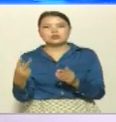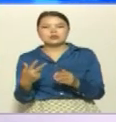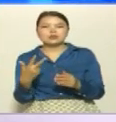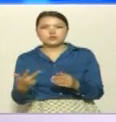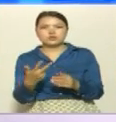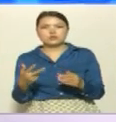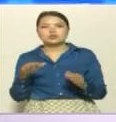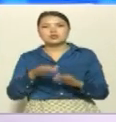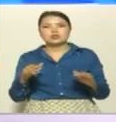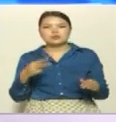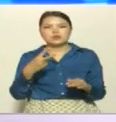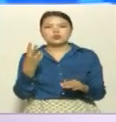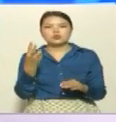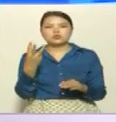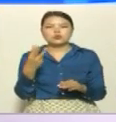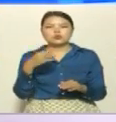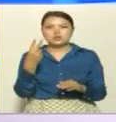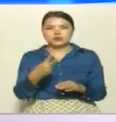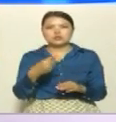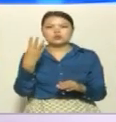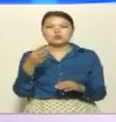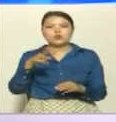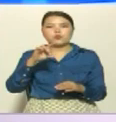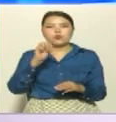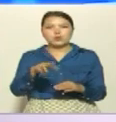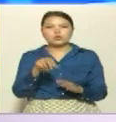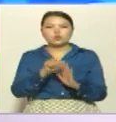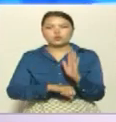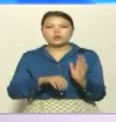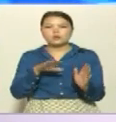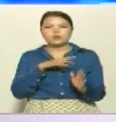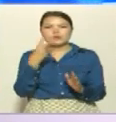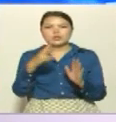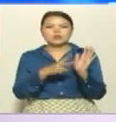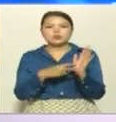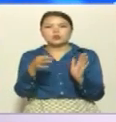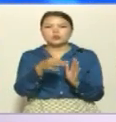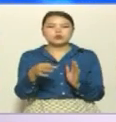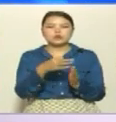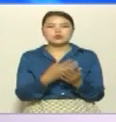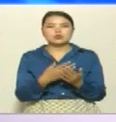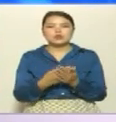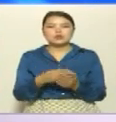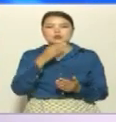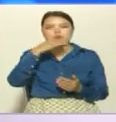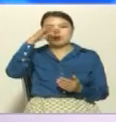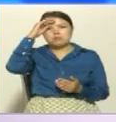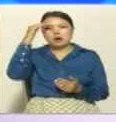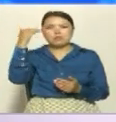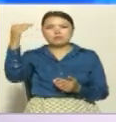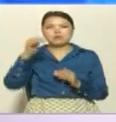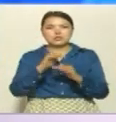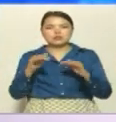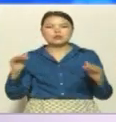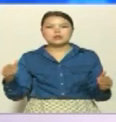жестокостью 24 марта в одном из домов 27 микрорайона. Тогда в качестве подозреваемого был задержан их отец. По материалам